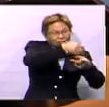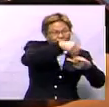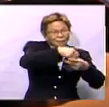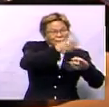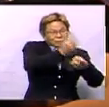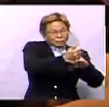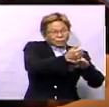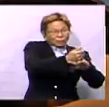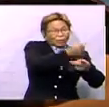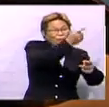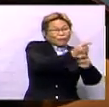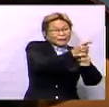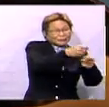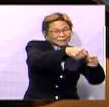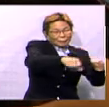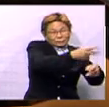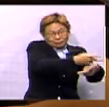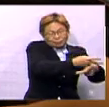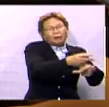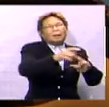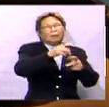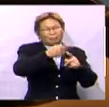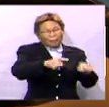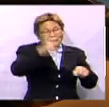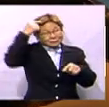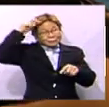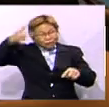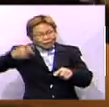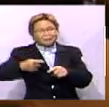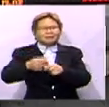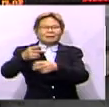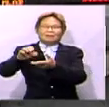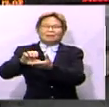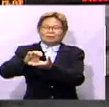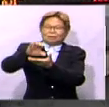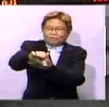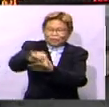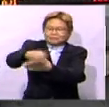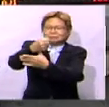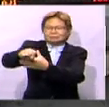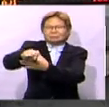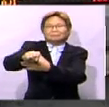fixed deposit, but also to start investing in an informed manner through stock market.